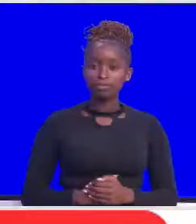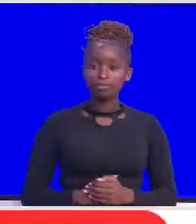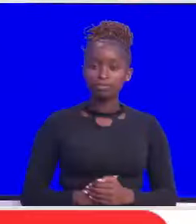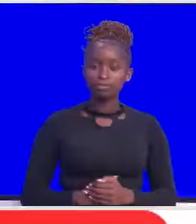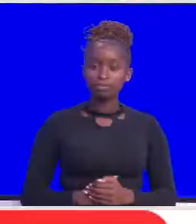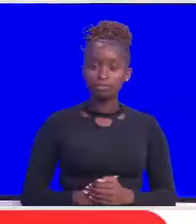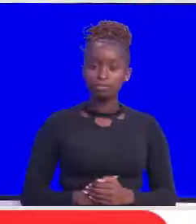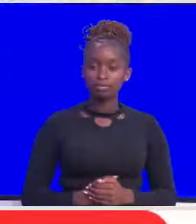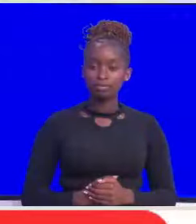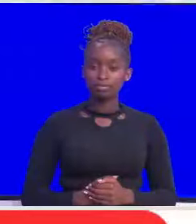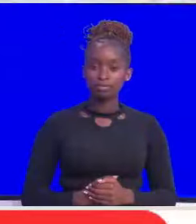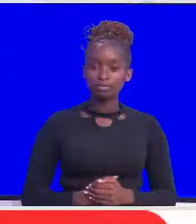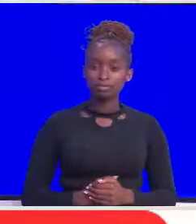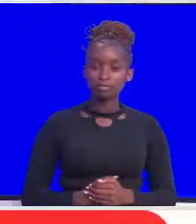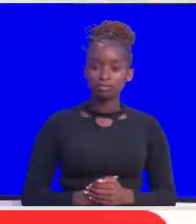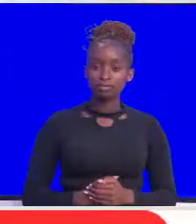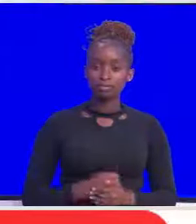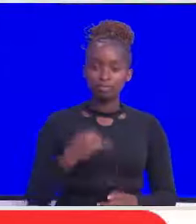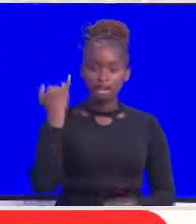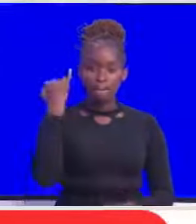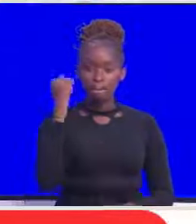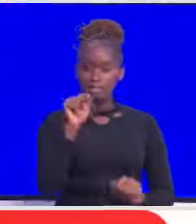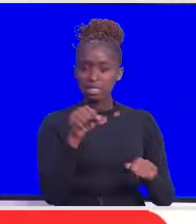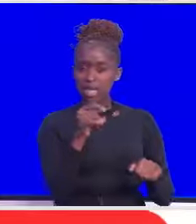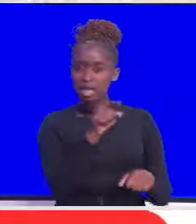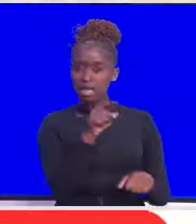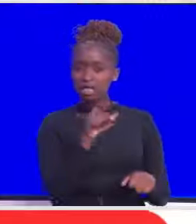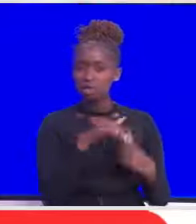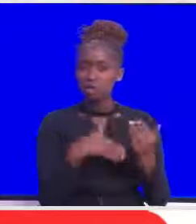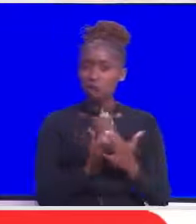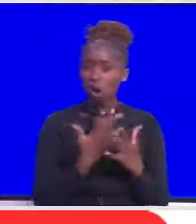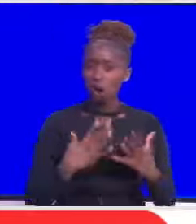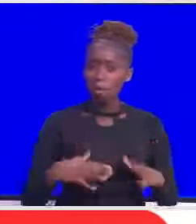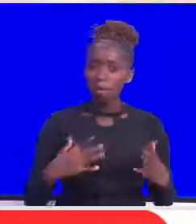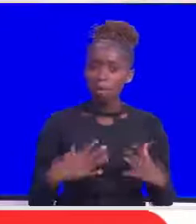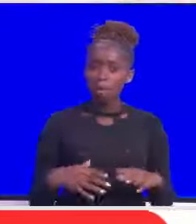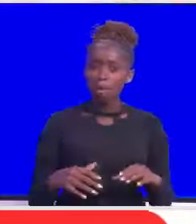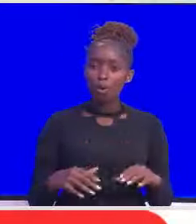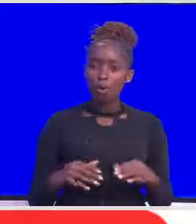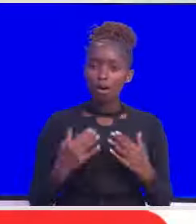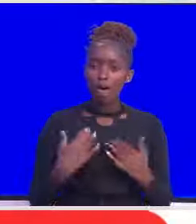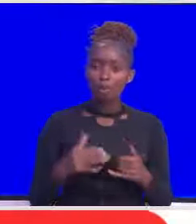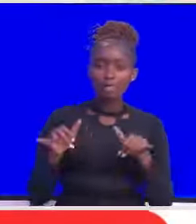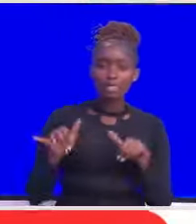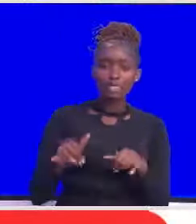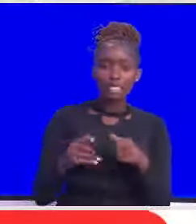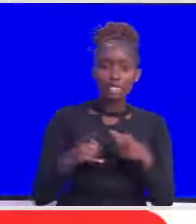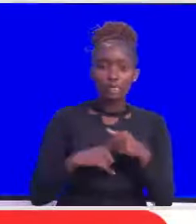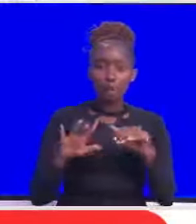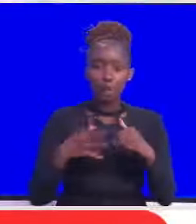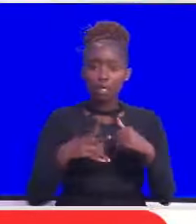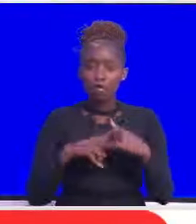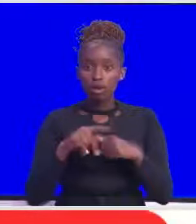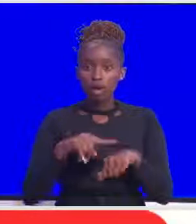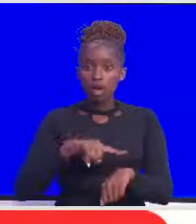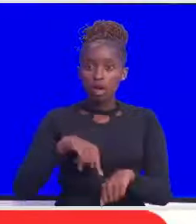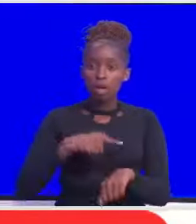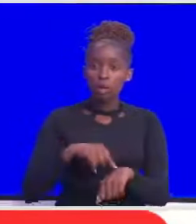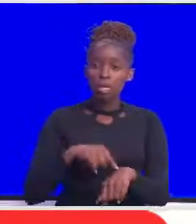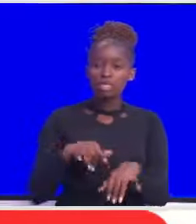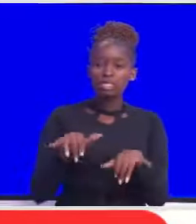You cannot imagine all these people spending 6 to 7 hours only to